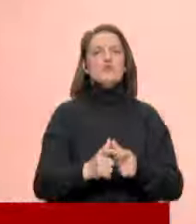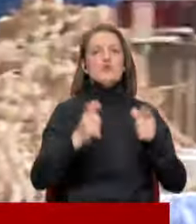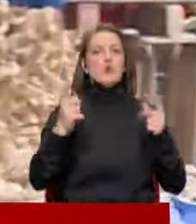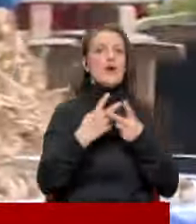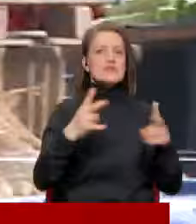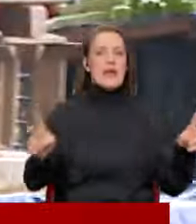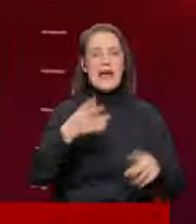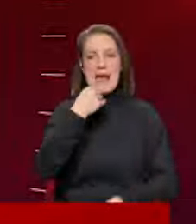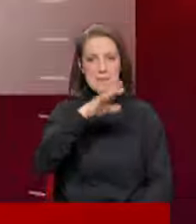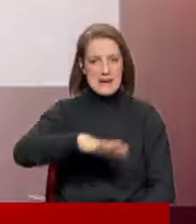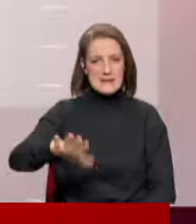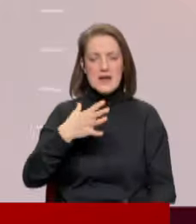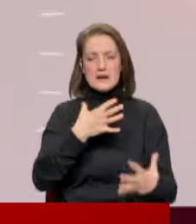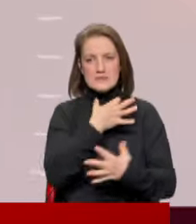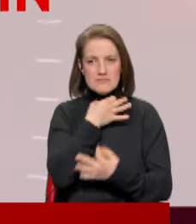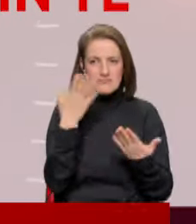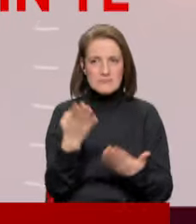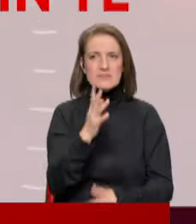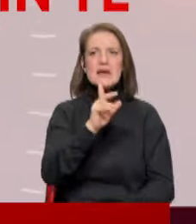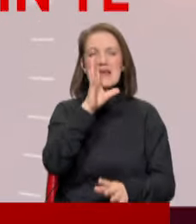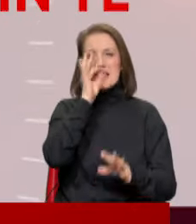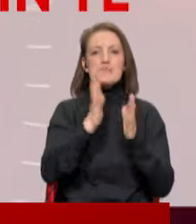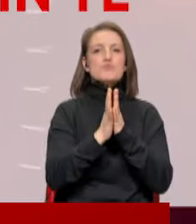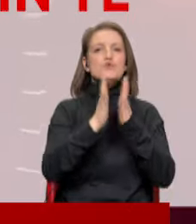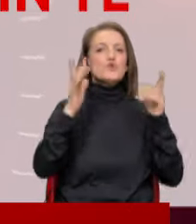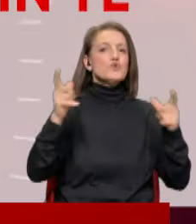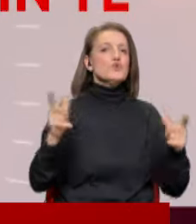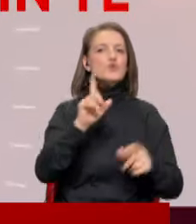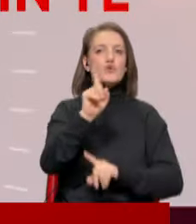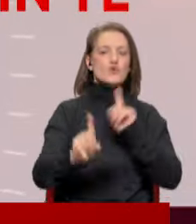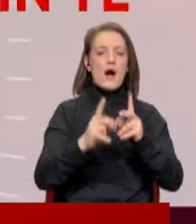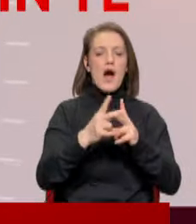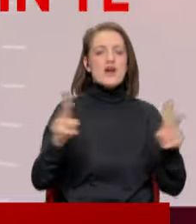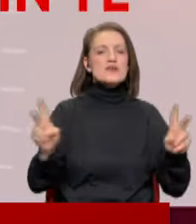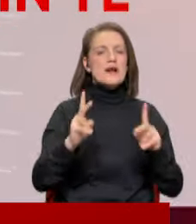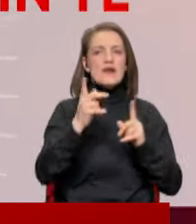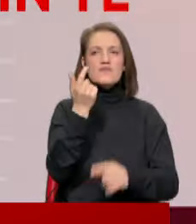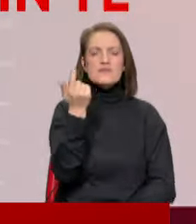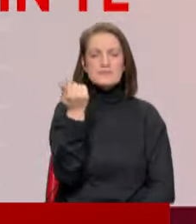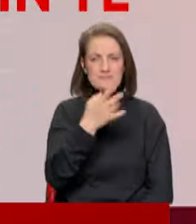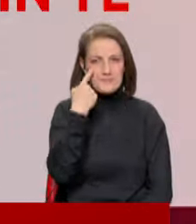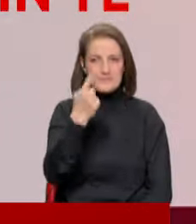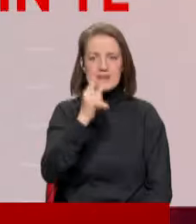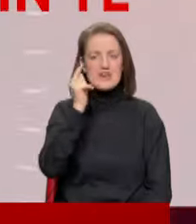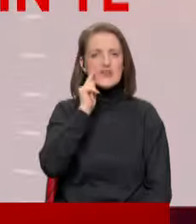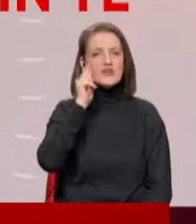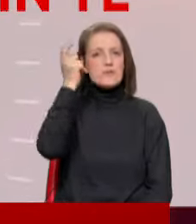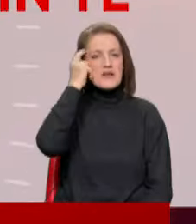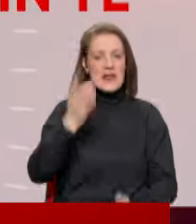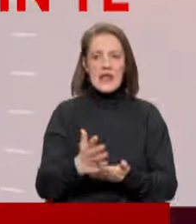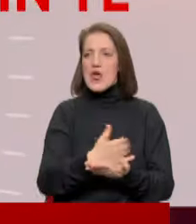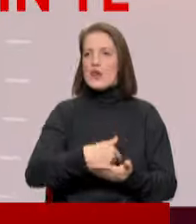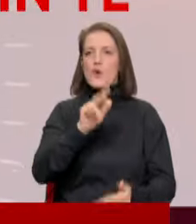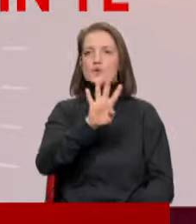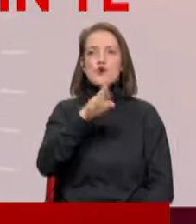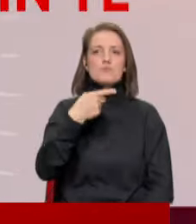açıklandı emekliler dar gelirler kim büyüdü diye soruyor Çünkü açıklanan rakama göre kişi başına aylık milli gelir